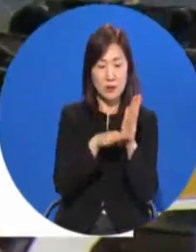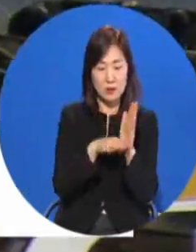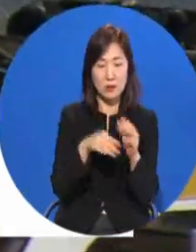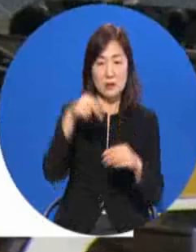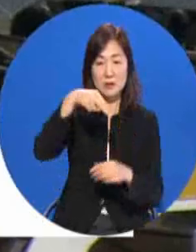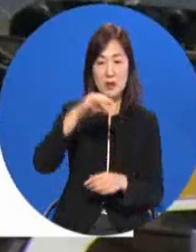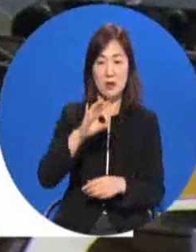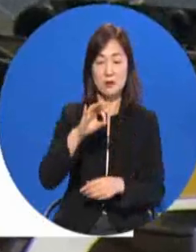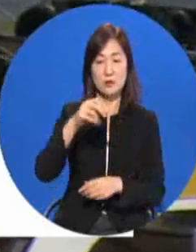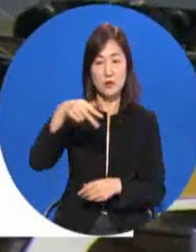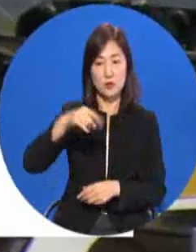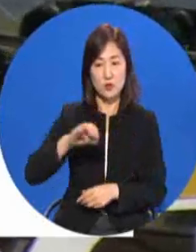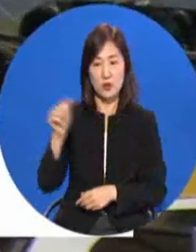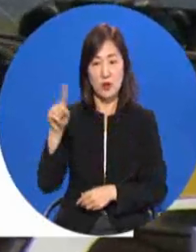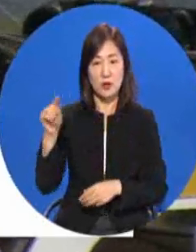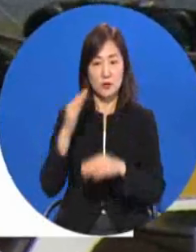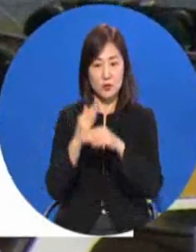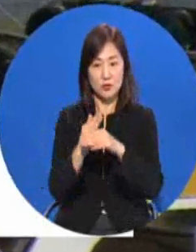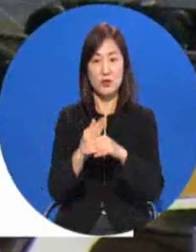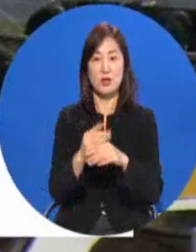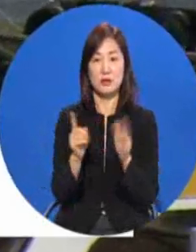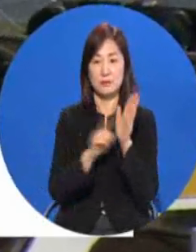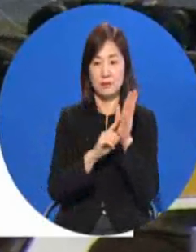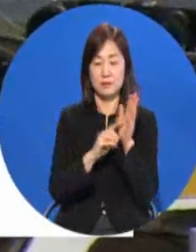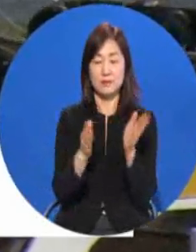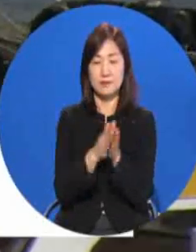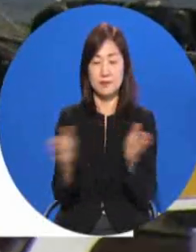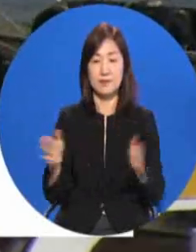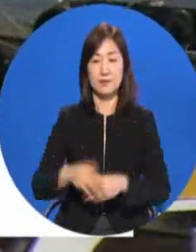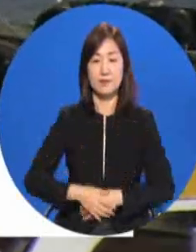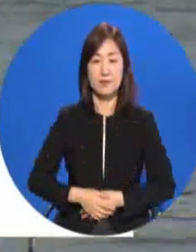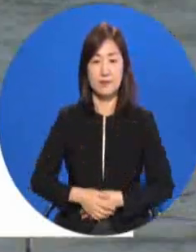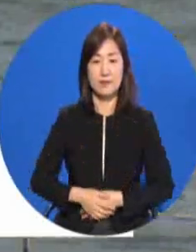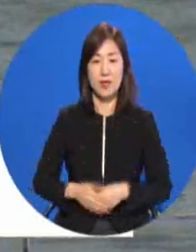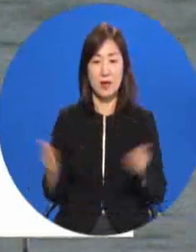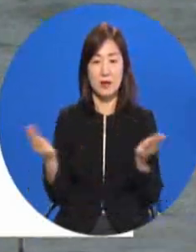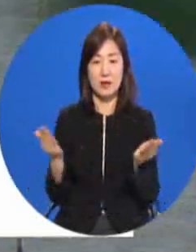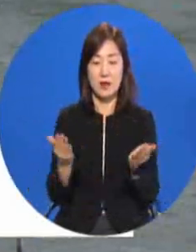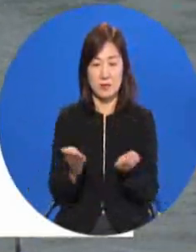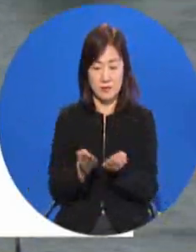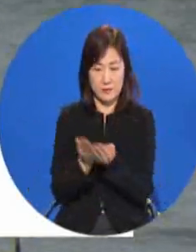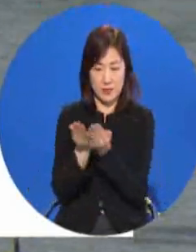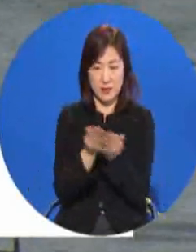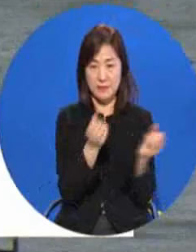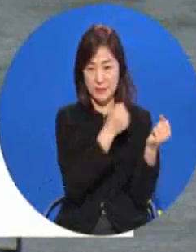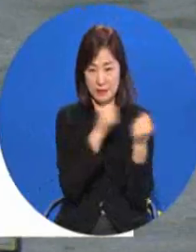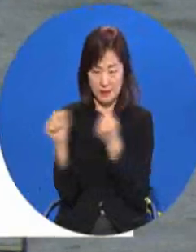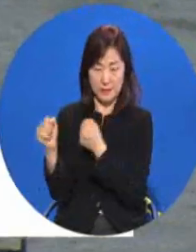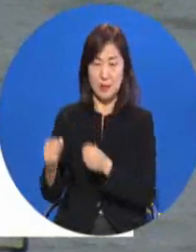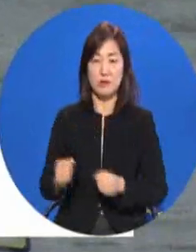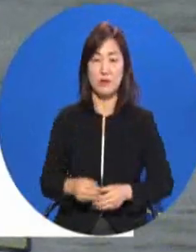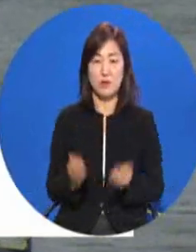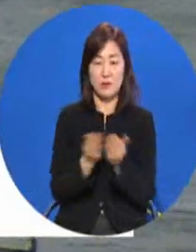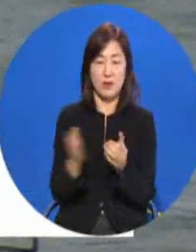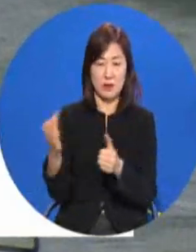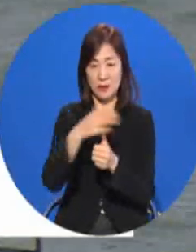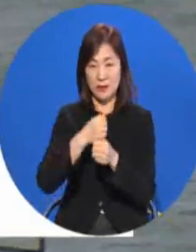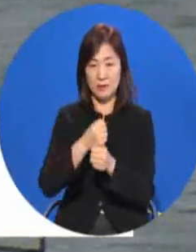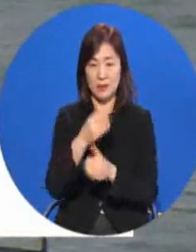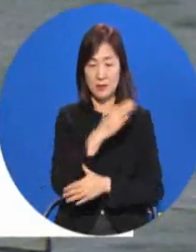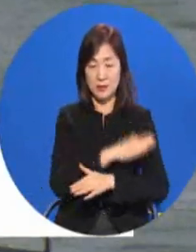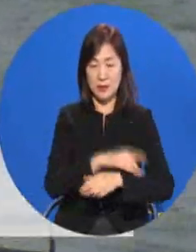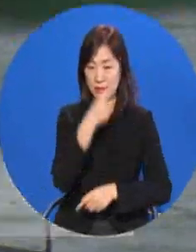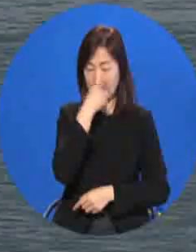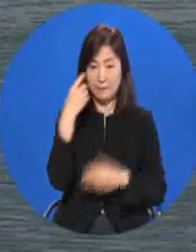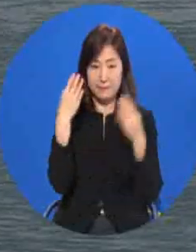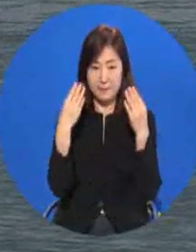단계에 해당하는 주의보 단계를 발령 했습니다 해경은 조업 선박의 대피를 유도하고 학내 선박 결박 상태를 확인하는 한편